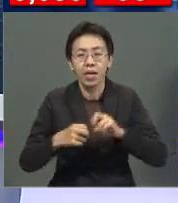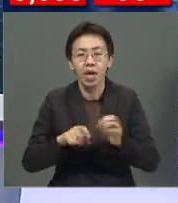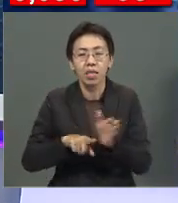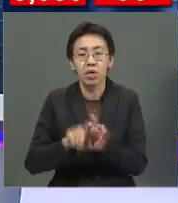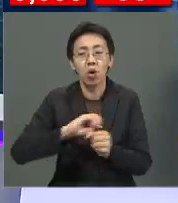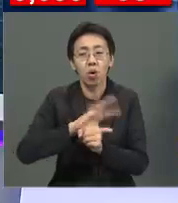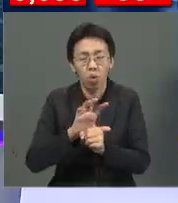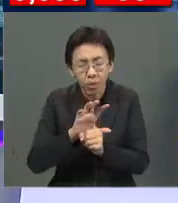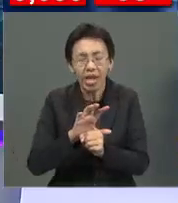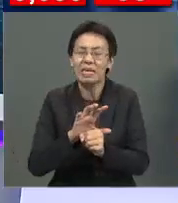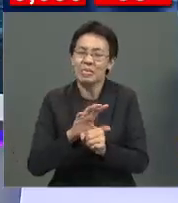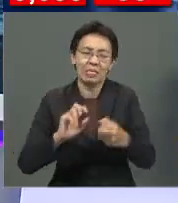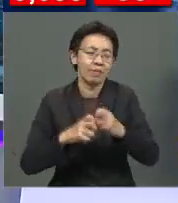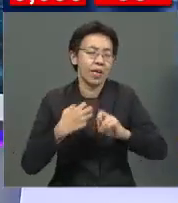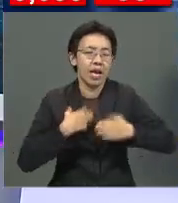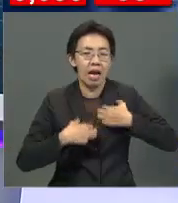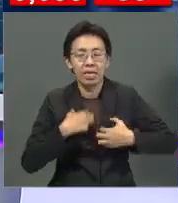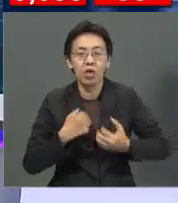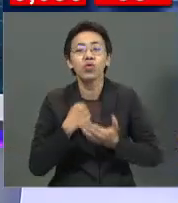ปีต้นการช่วยบรรเทาความเดือดร้อนจากผลกระทบของโควิช19